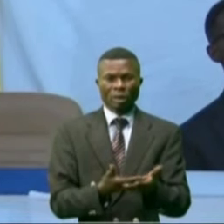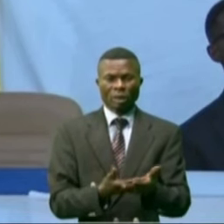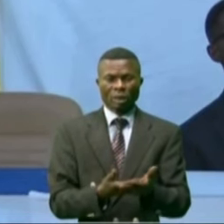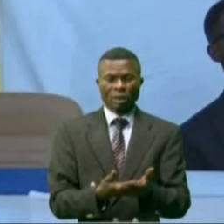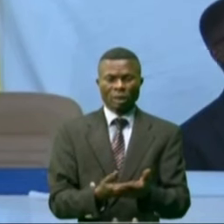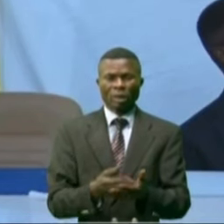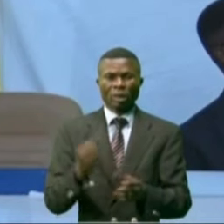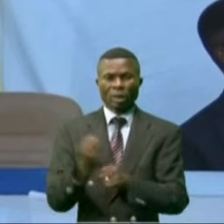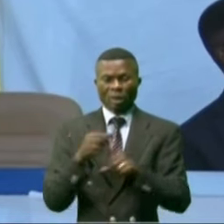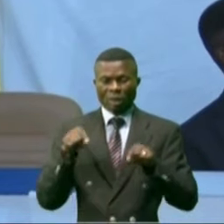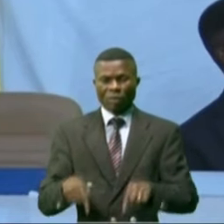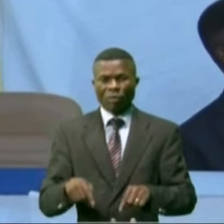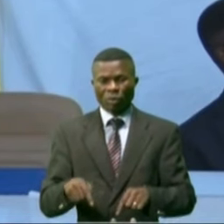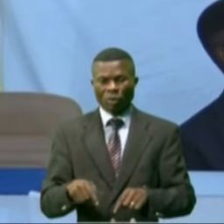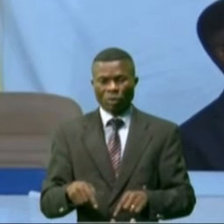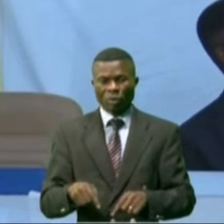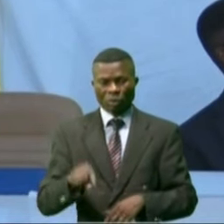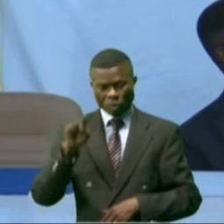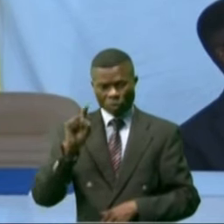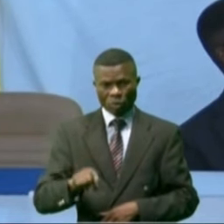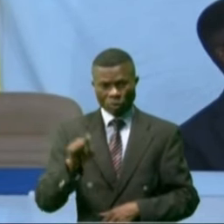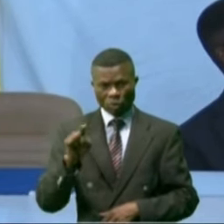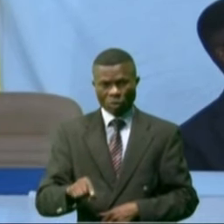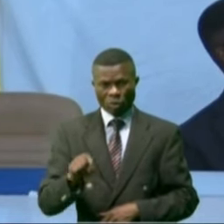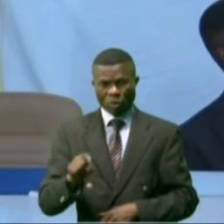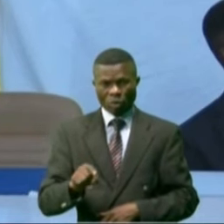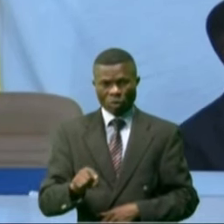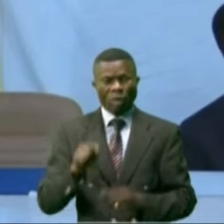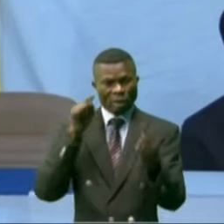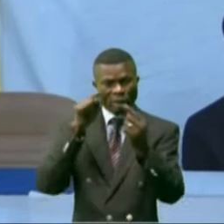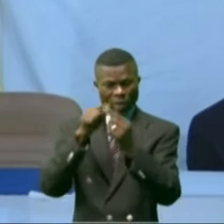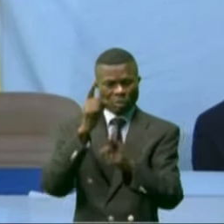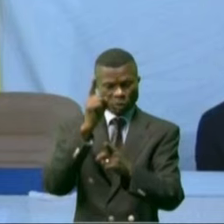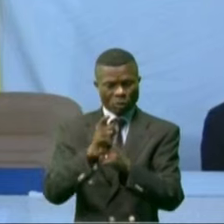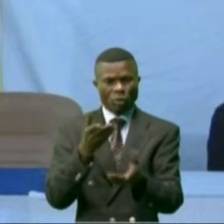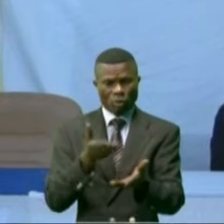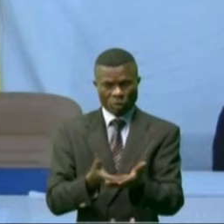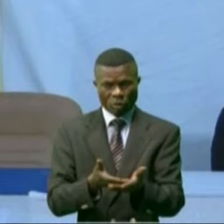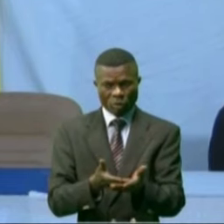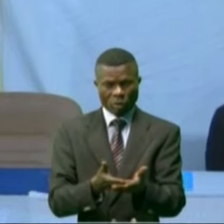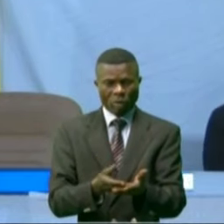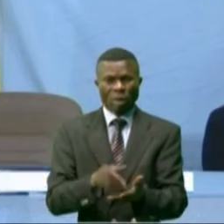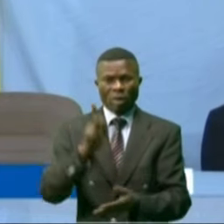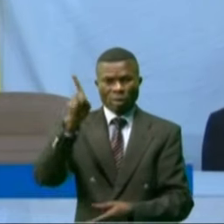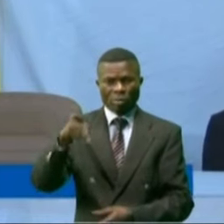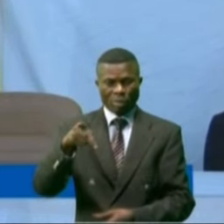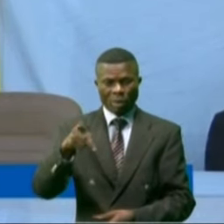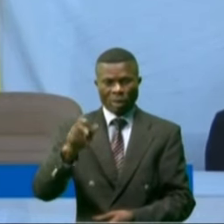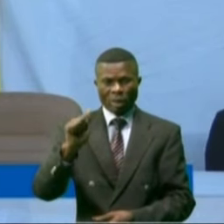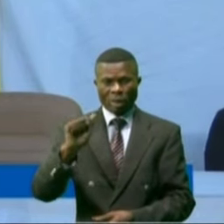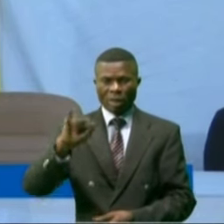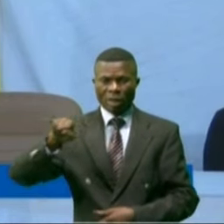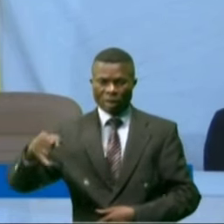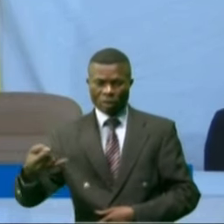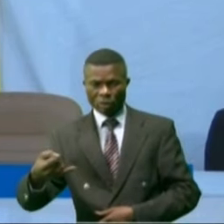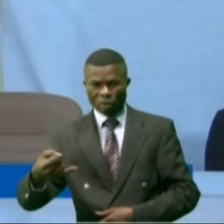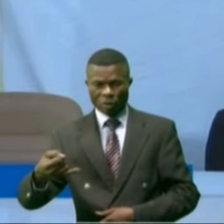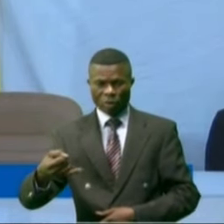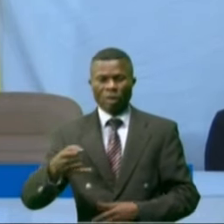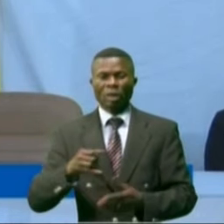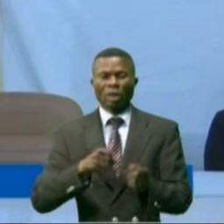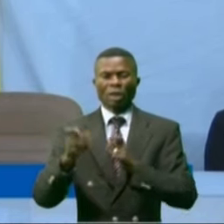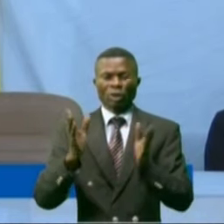travailler en RDC, sont astreintes maintenant à des objectifs bien précis qu'on appelle les ESG. Environnement, social et